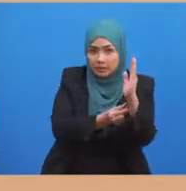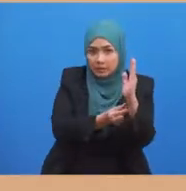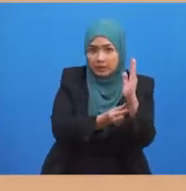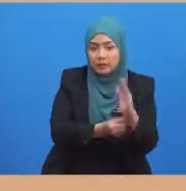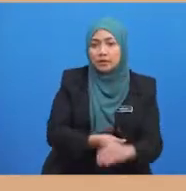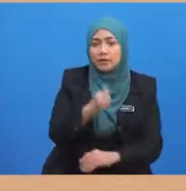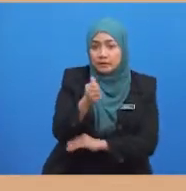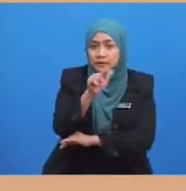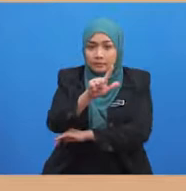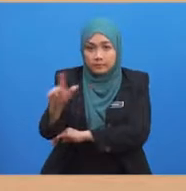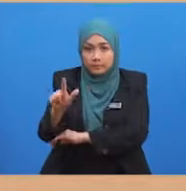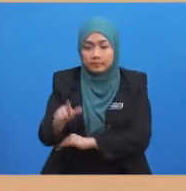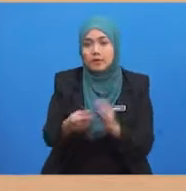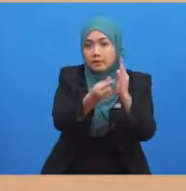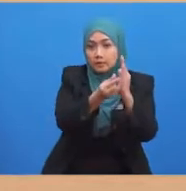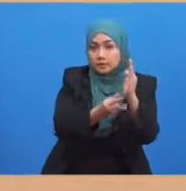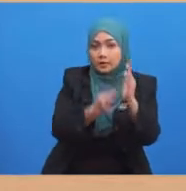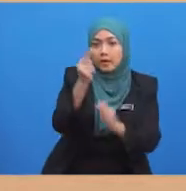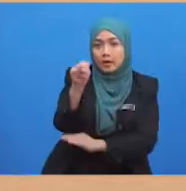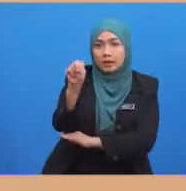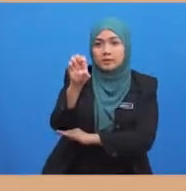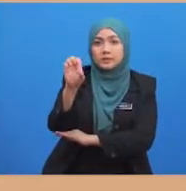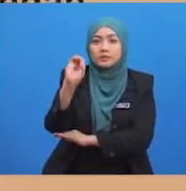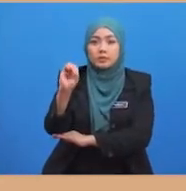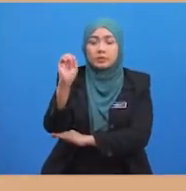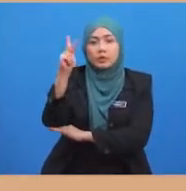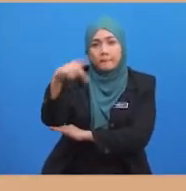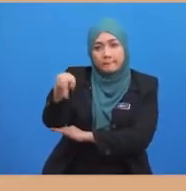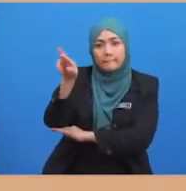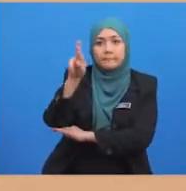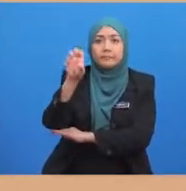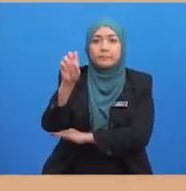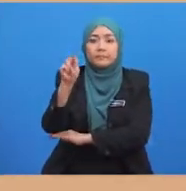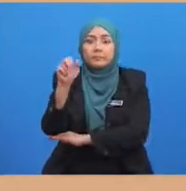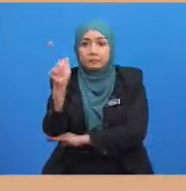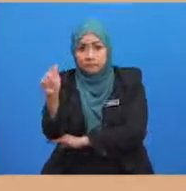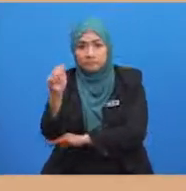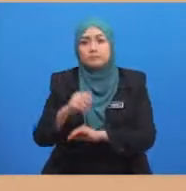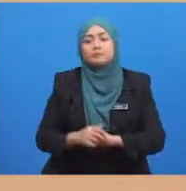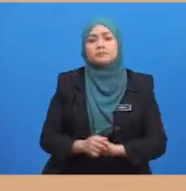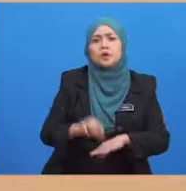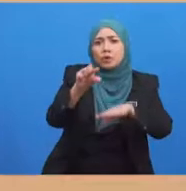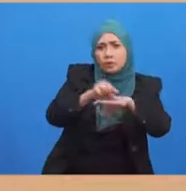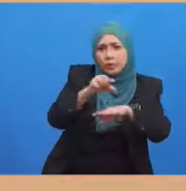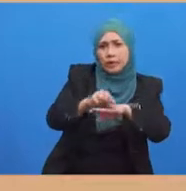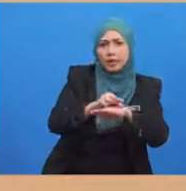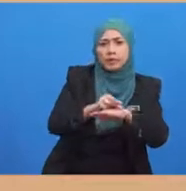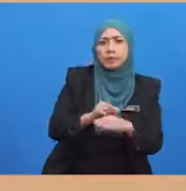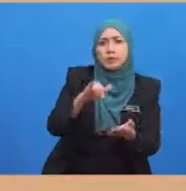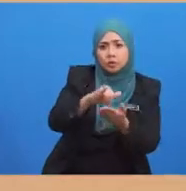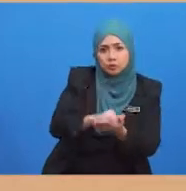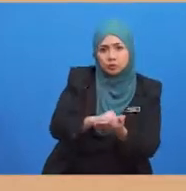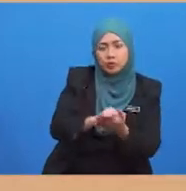ialah getah neoprena. Kegunaan getah sintetik termasuklah